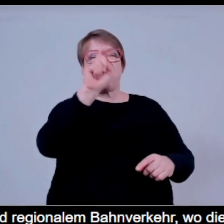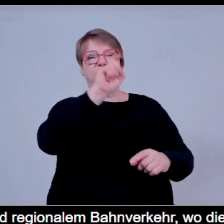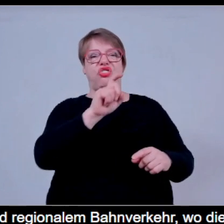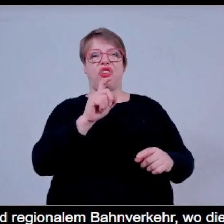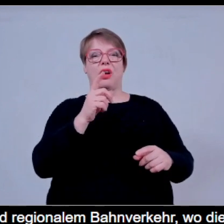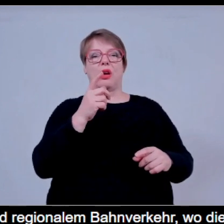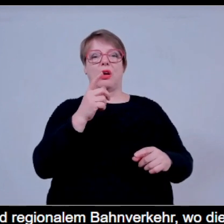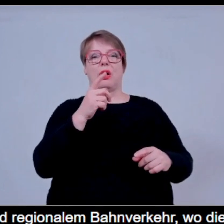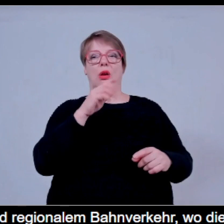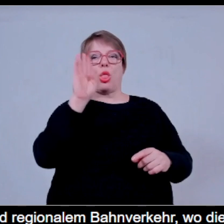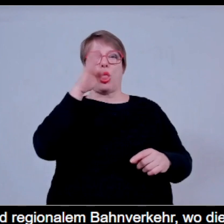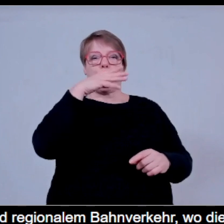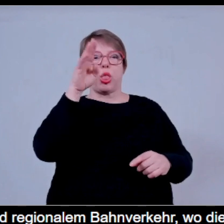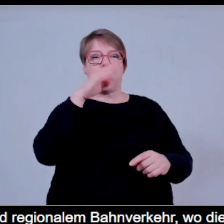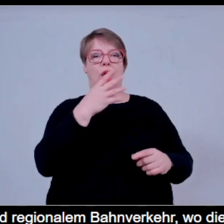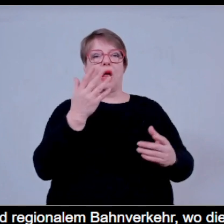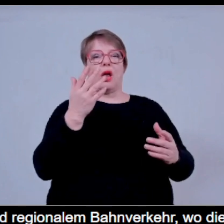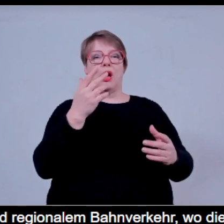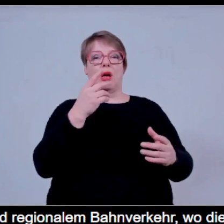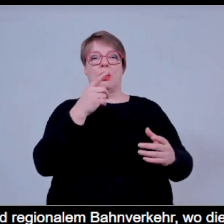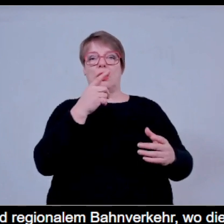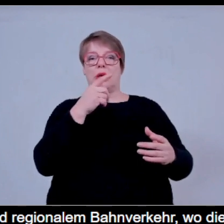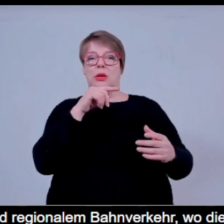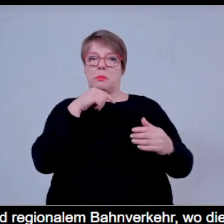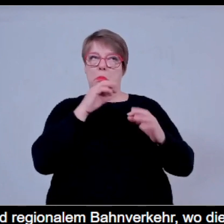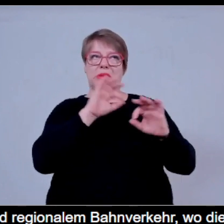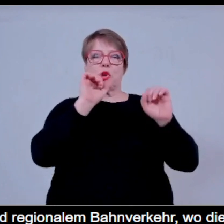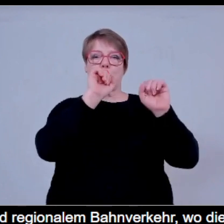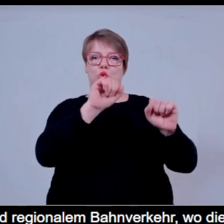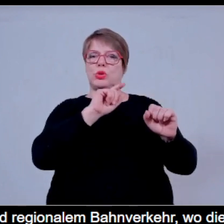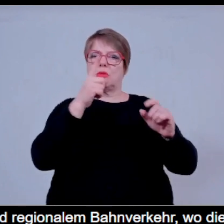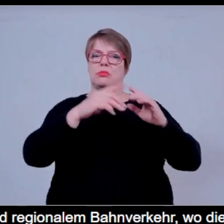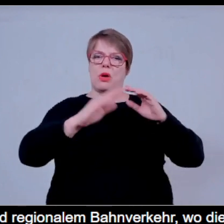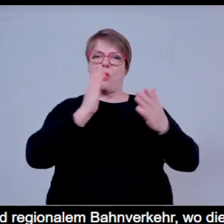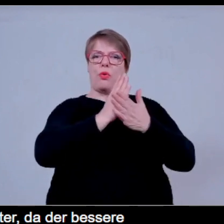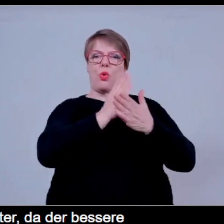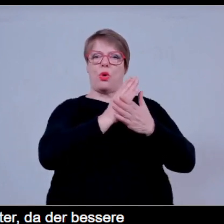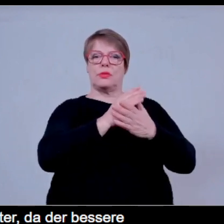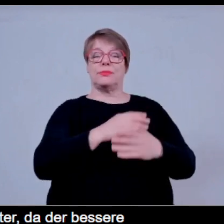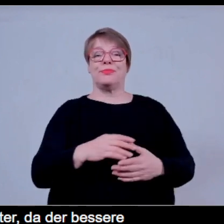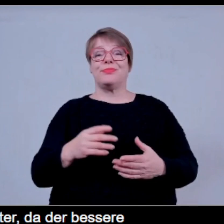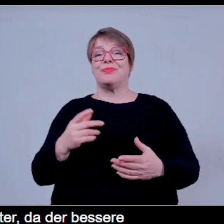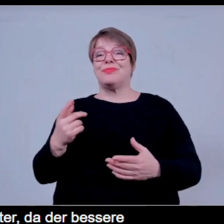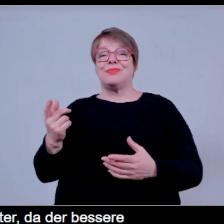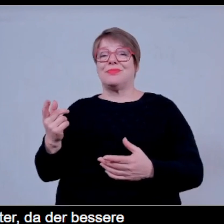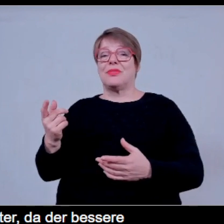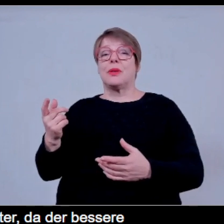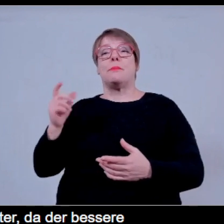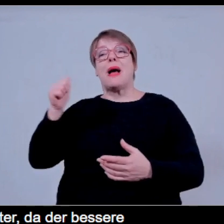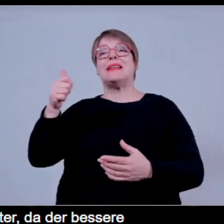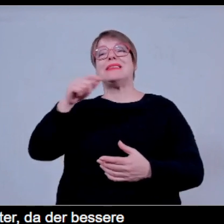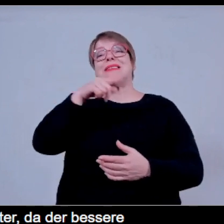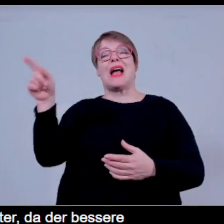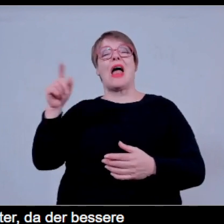sprechen. Das war für uns auch eine Frage der Entscheidungsparameter zu sagen, Eigenverantwortung ist an dieser Stelle gefragt,